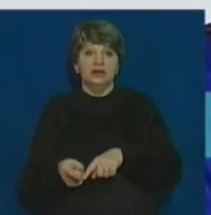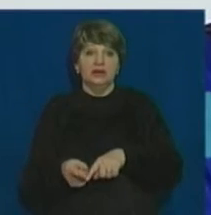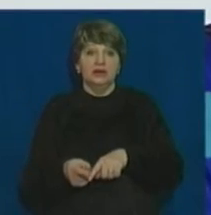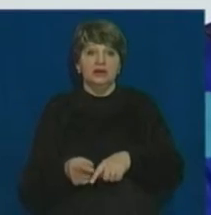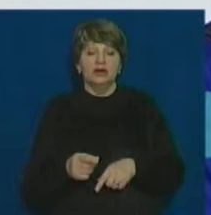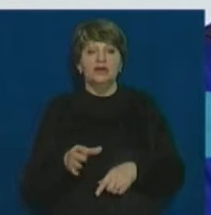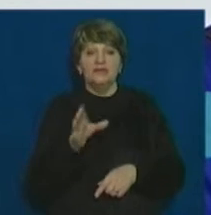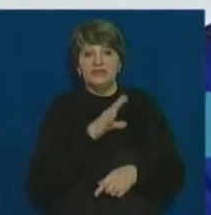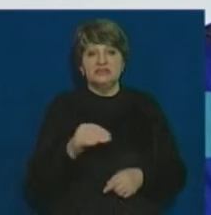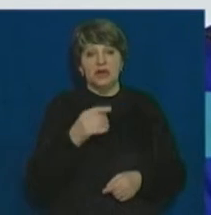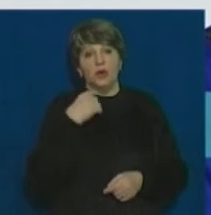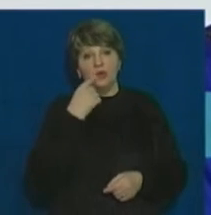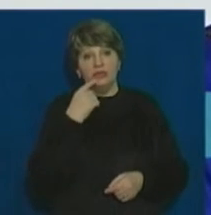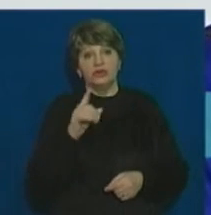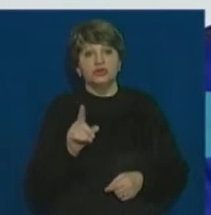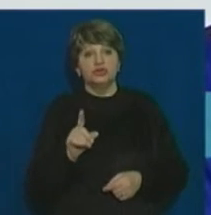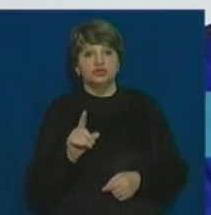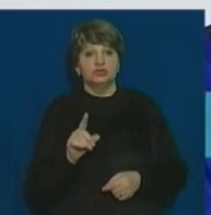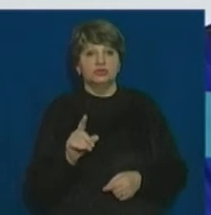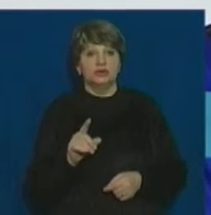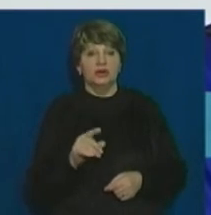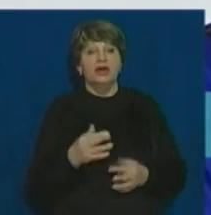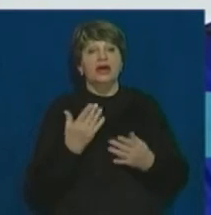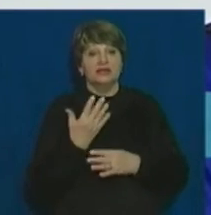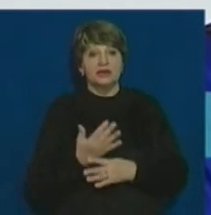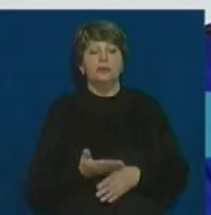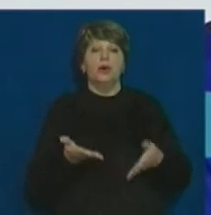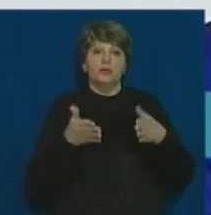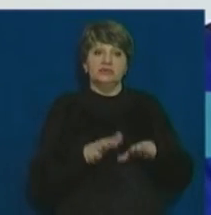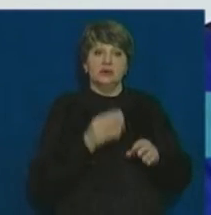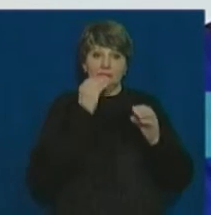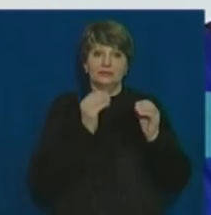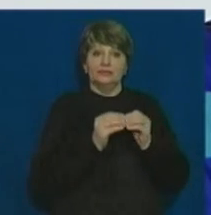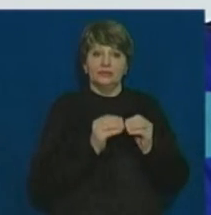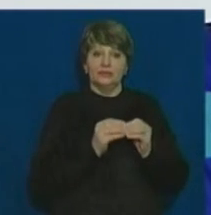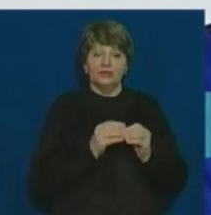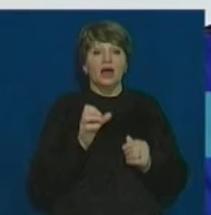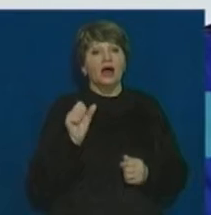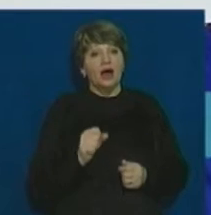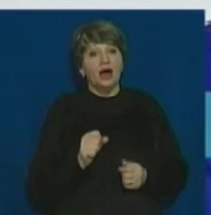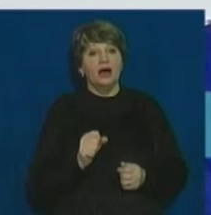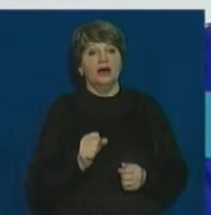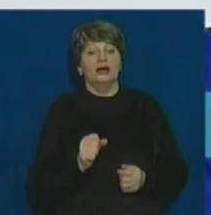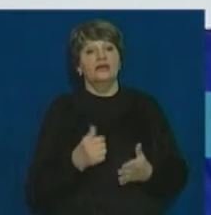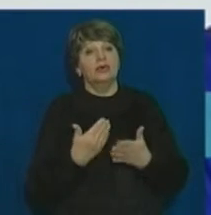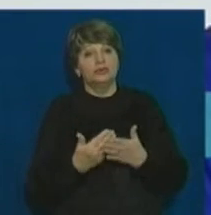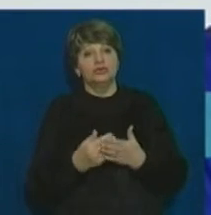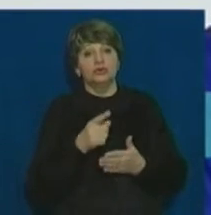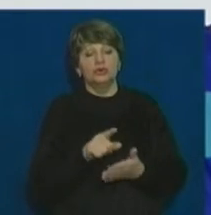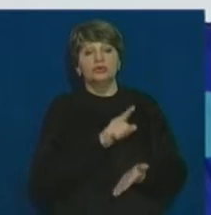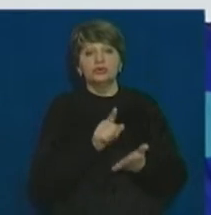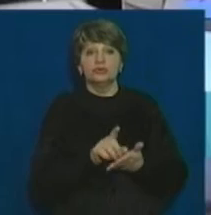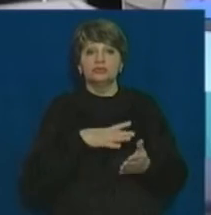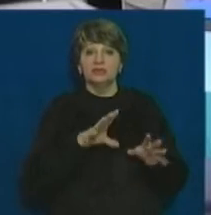вони говорять про те, що, якби, от, треба там залишити. А, в принципі, має він знаходитись в іншому